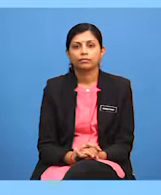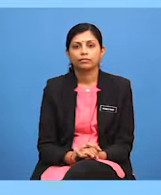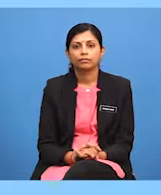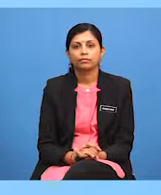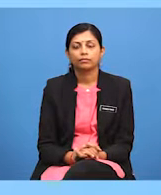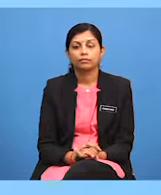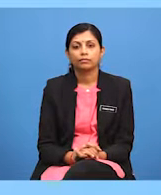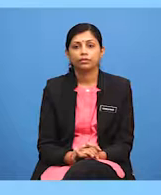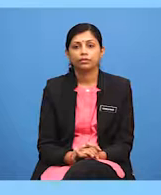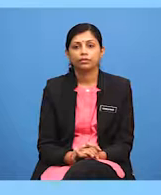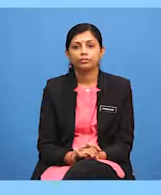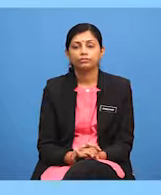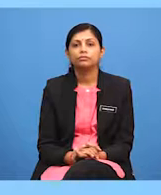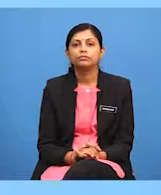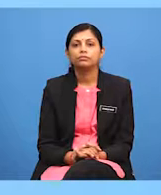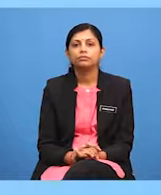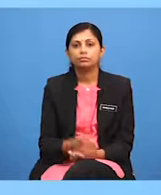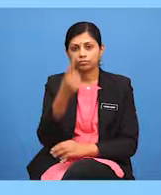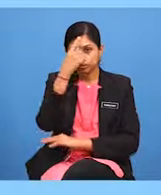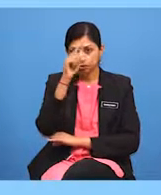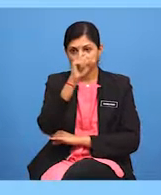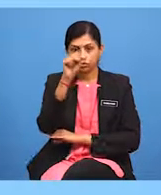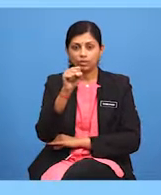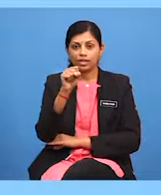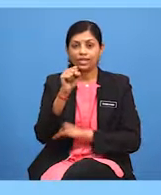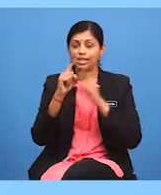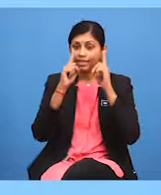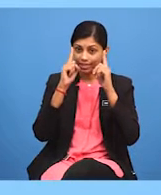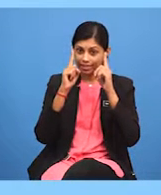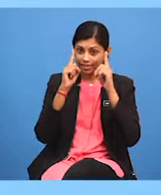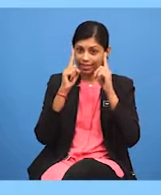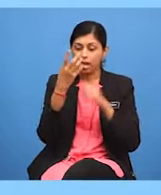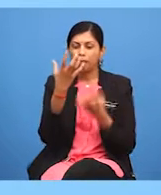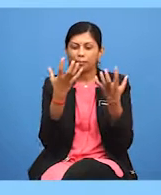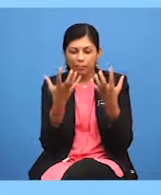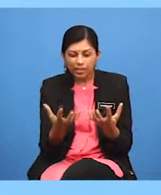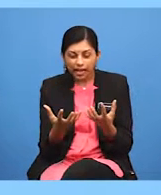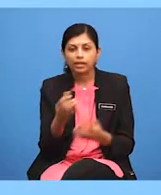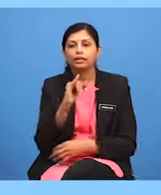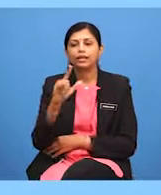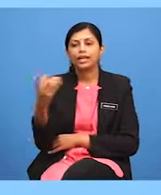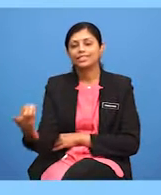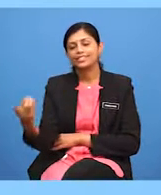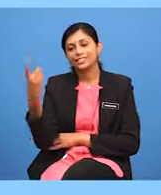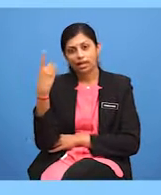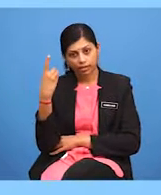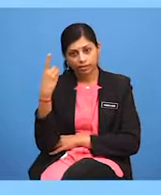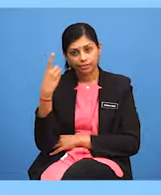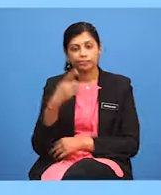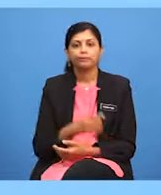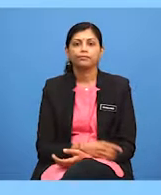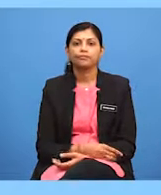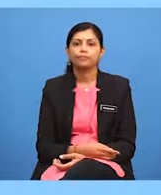Untuk soalan ini, berat adalah daya yang bertindak terhadap jisim